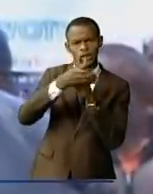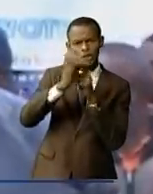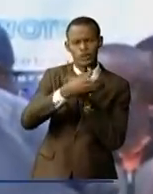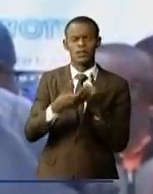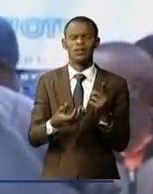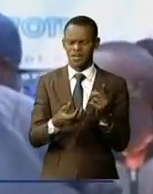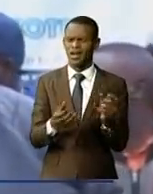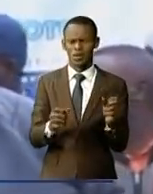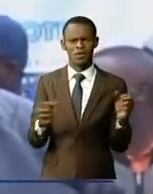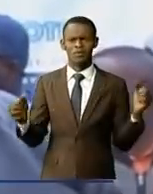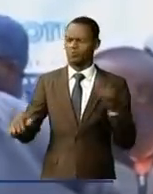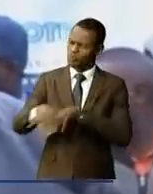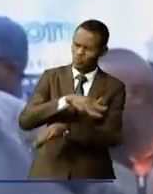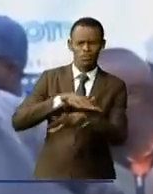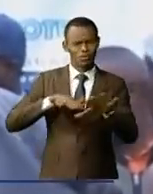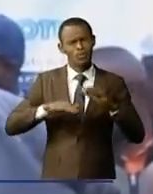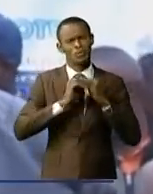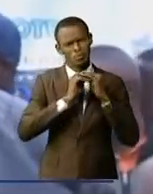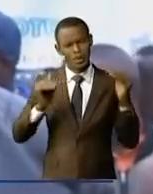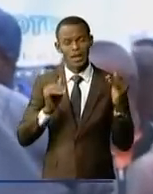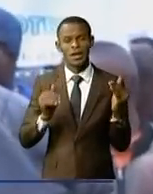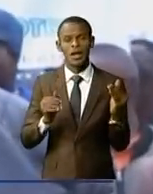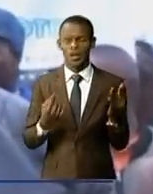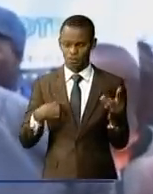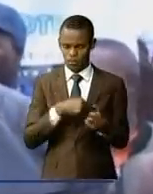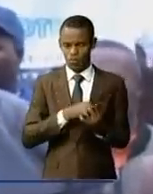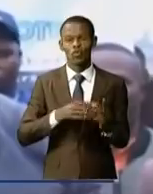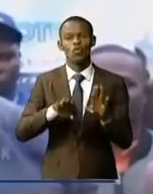La volonté du chef de l'État, on doit l'accompagner.